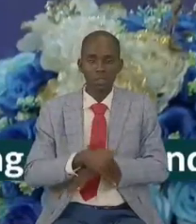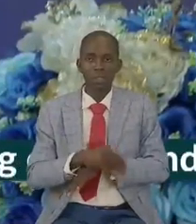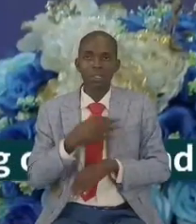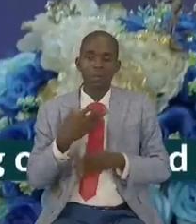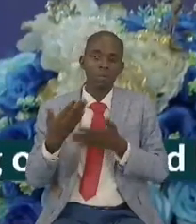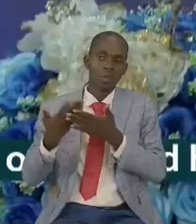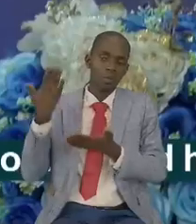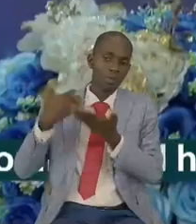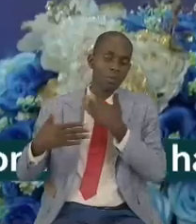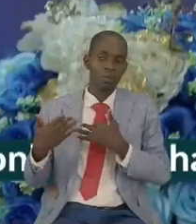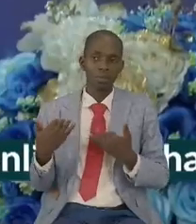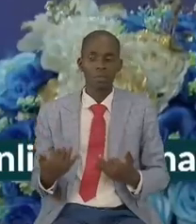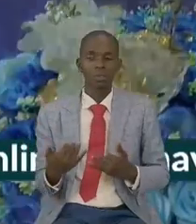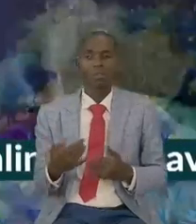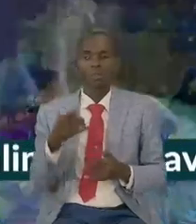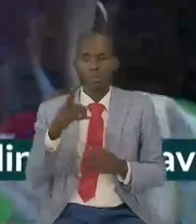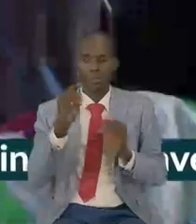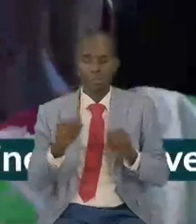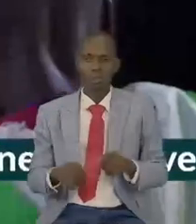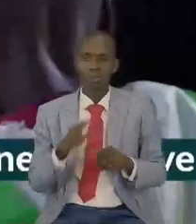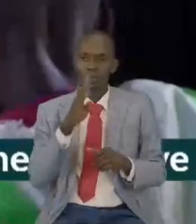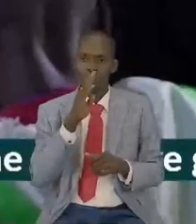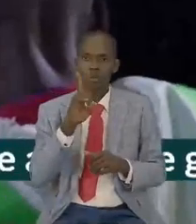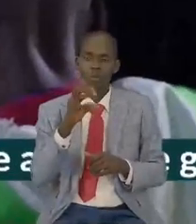Comme le pasteur viendra,